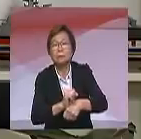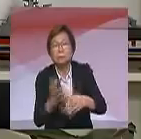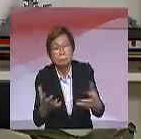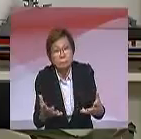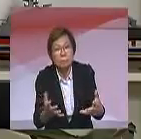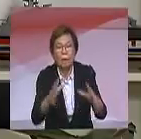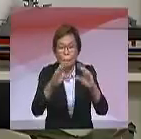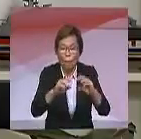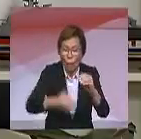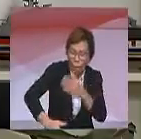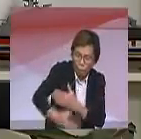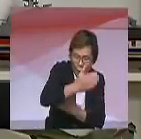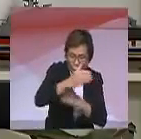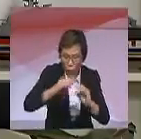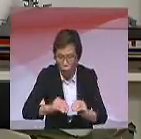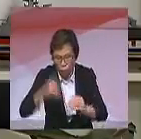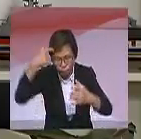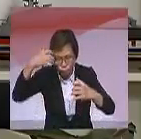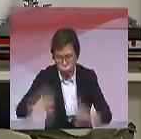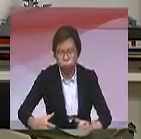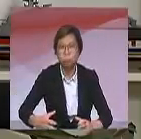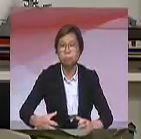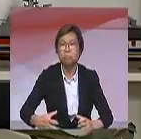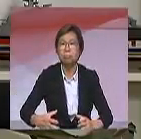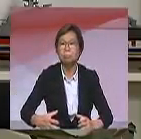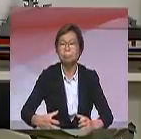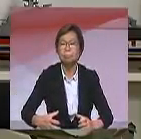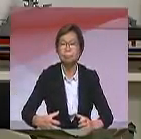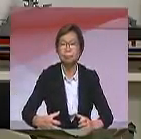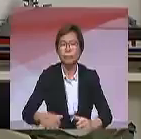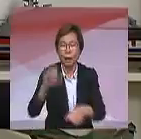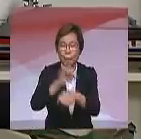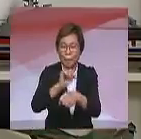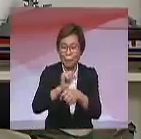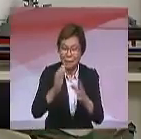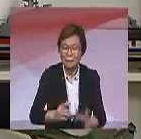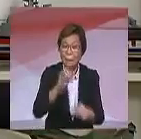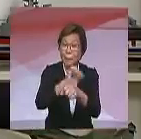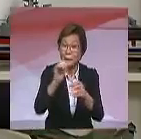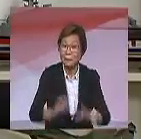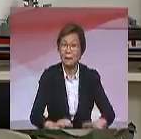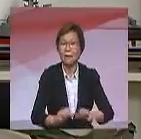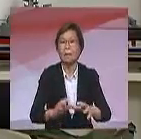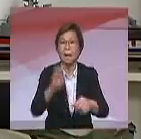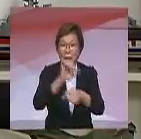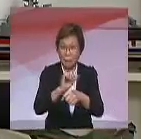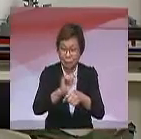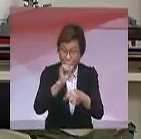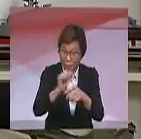Oleh itu, mesyuarat hari ini telah pun memutuskan bahawa pekerja-pekerja di sektor